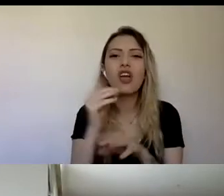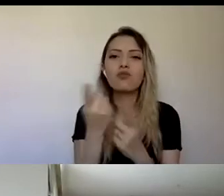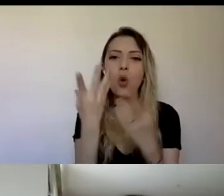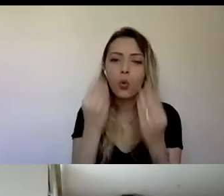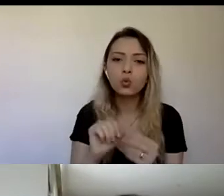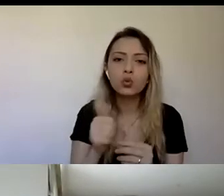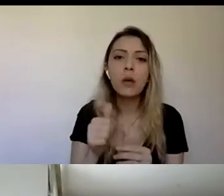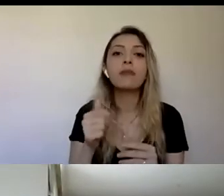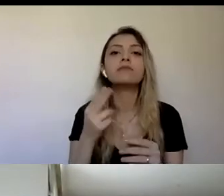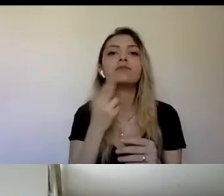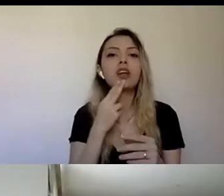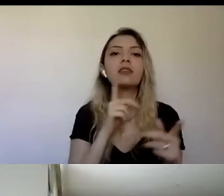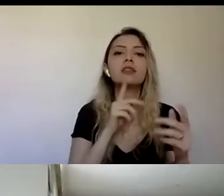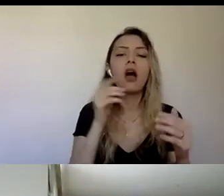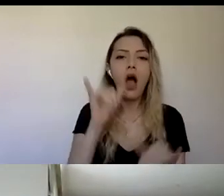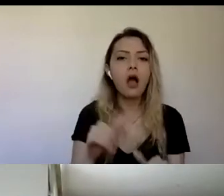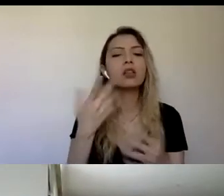kadına karşı her türlü ayrımcılığı